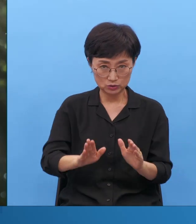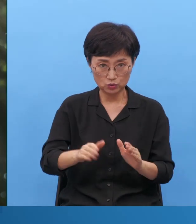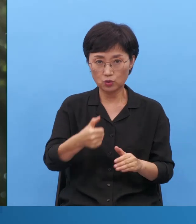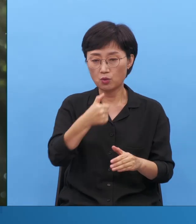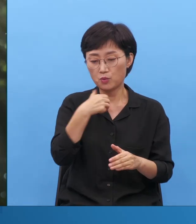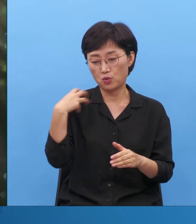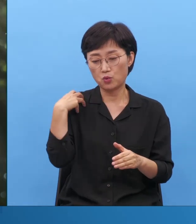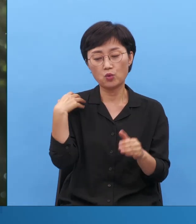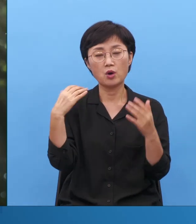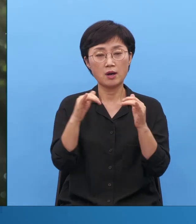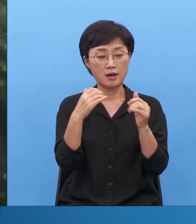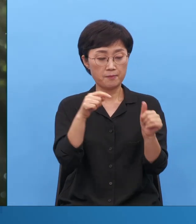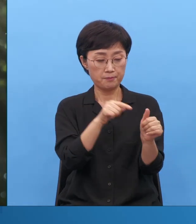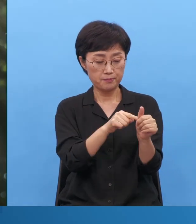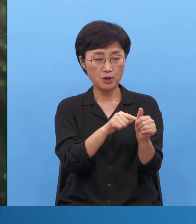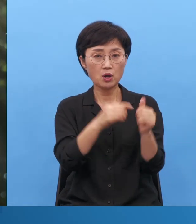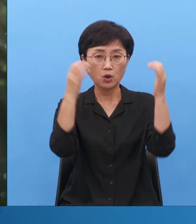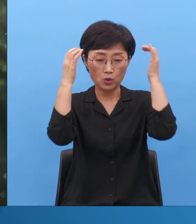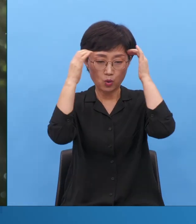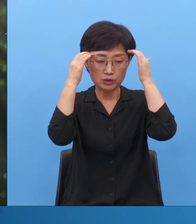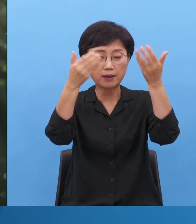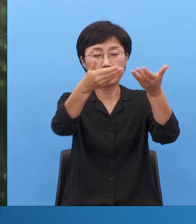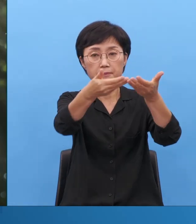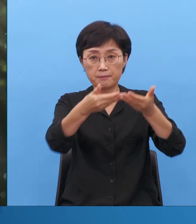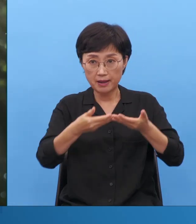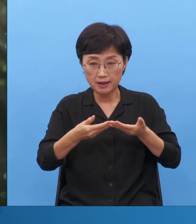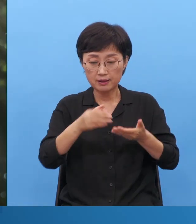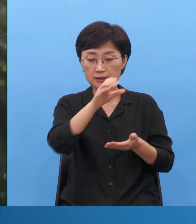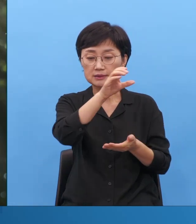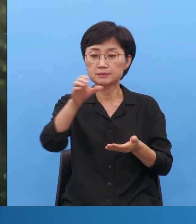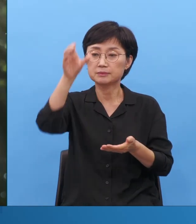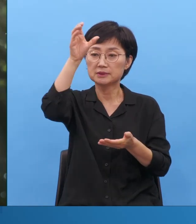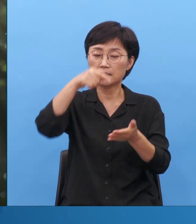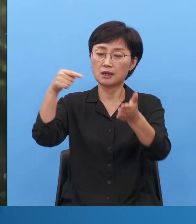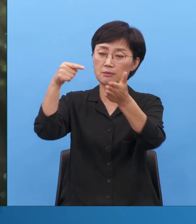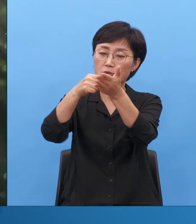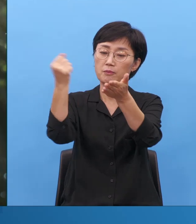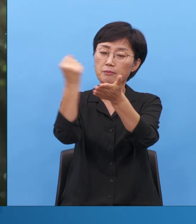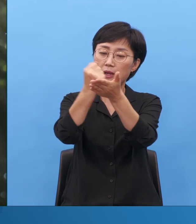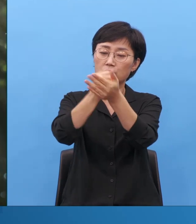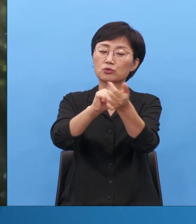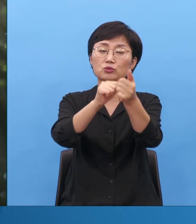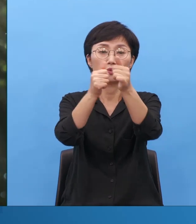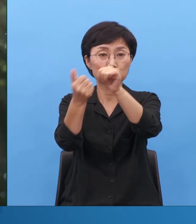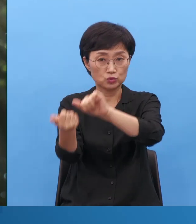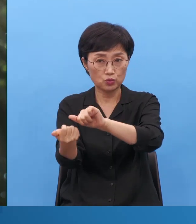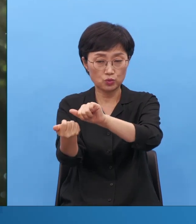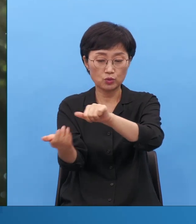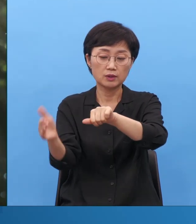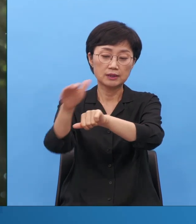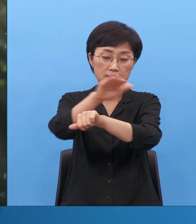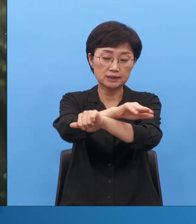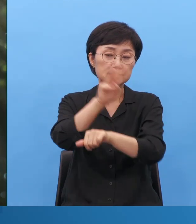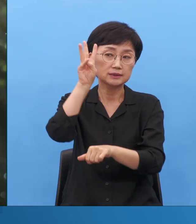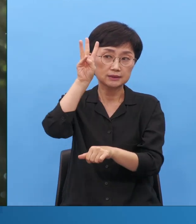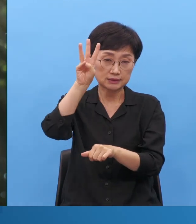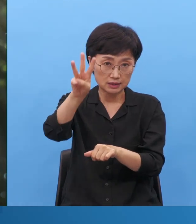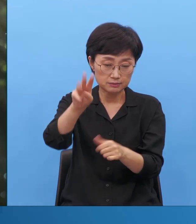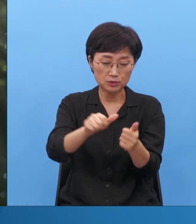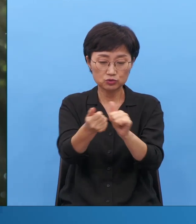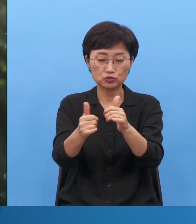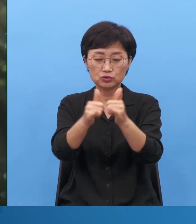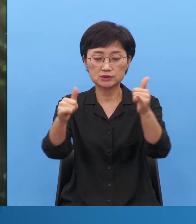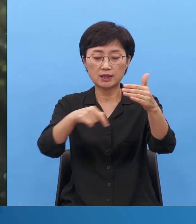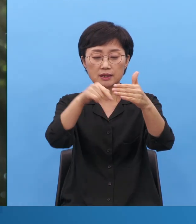마리아에게 나시고 본디오 빌라도에게 고난을 받으사 십자가 못 박혀 죽으시고 장사한 지